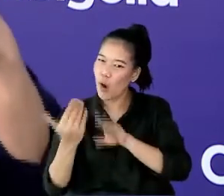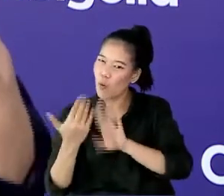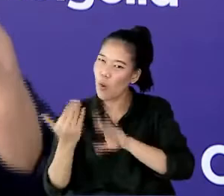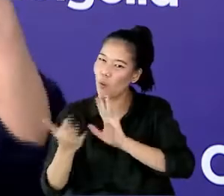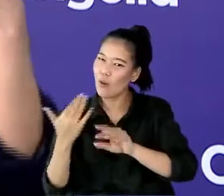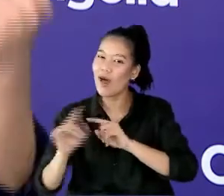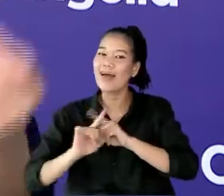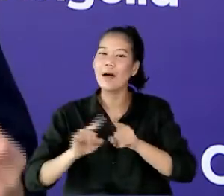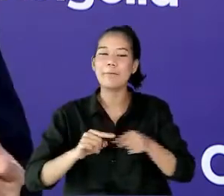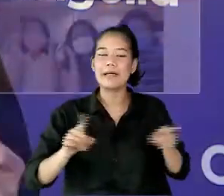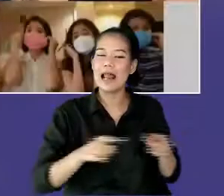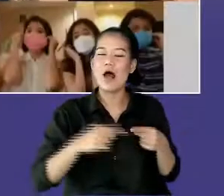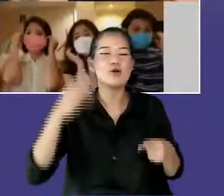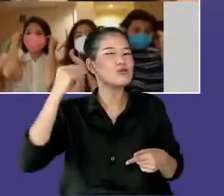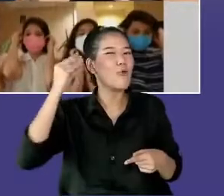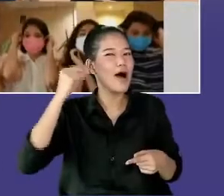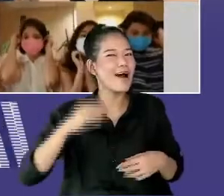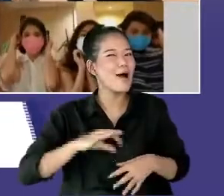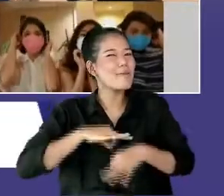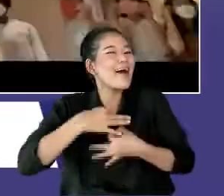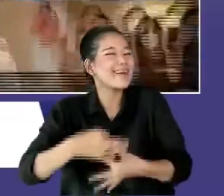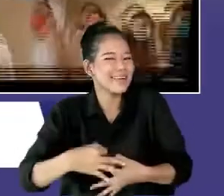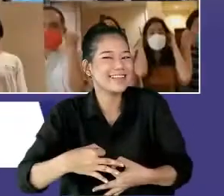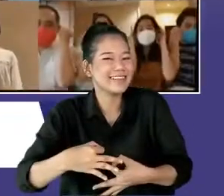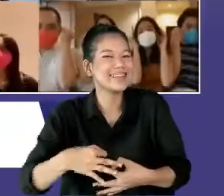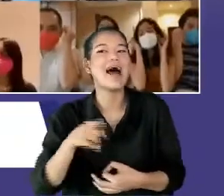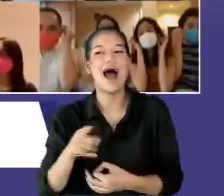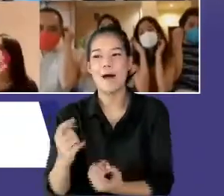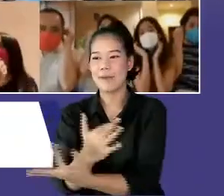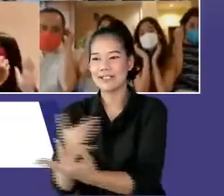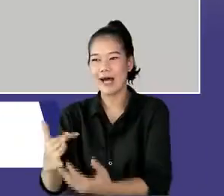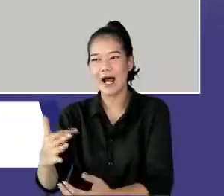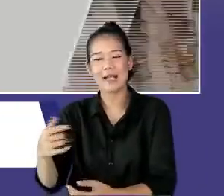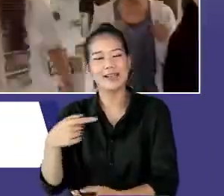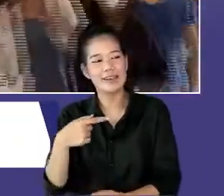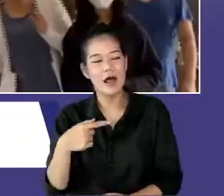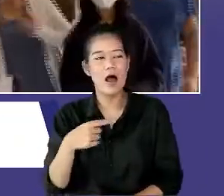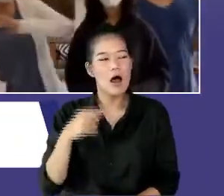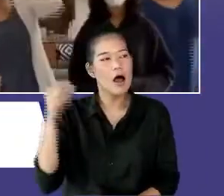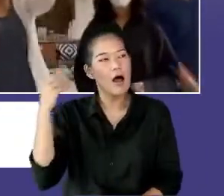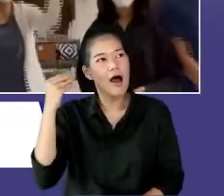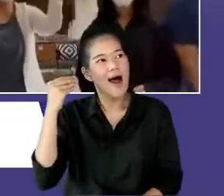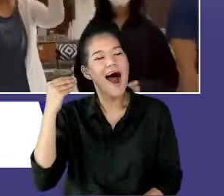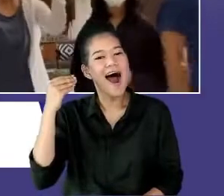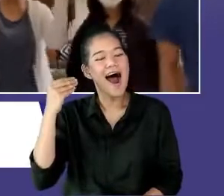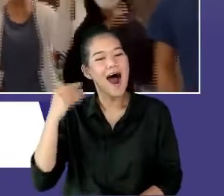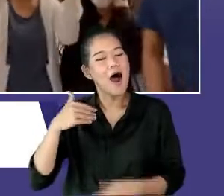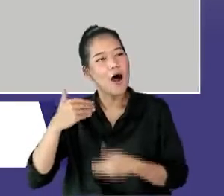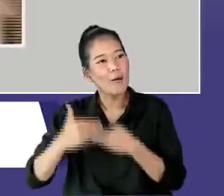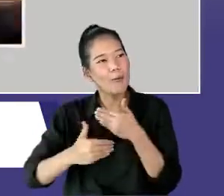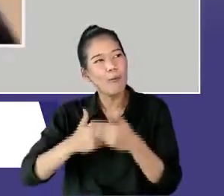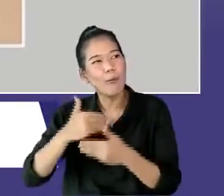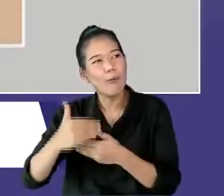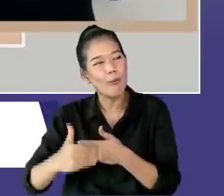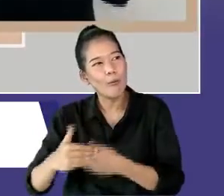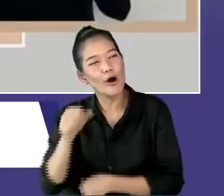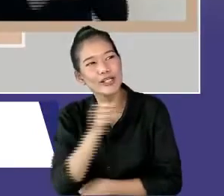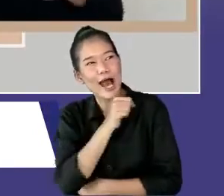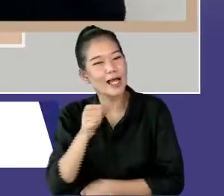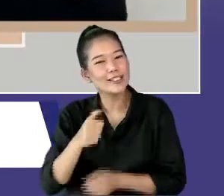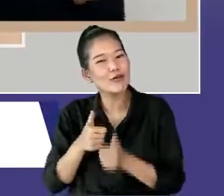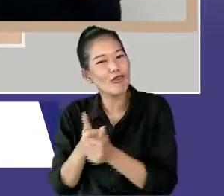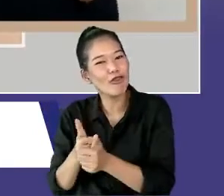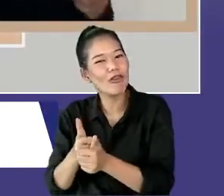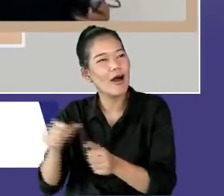tetapi dengan irama yang menarik. Sehingga masyarakat ikut menyanyikan, kalau berkali-kali itu disampaikan dan masyarakat